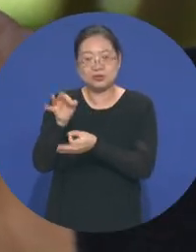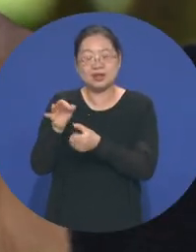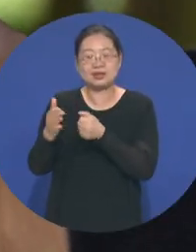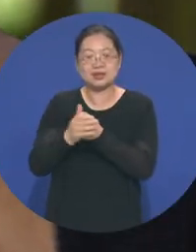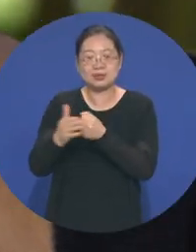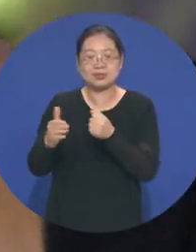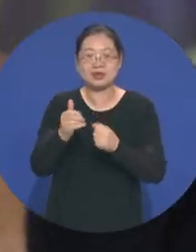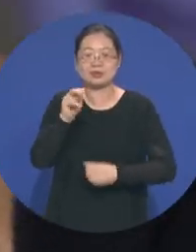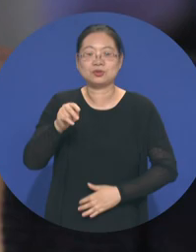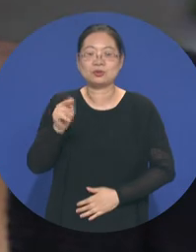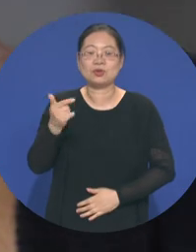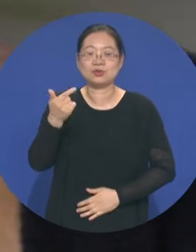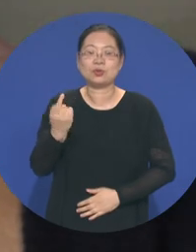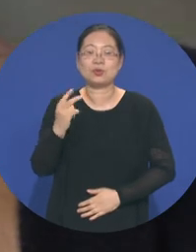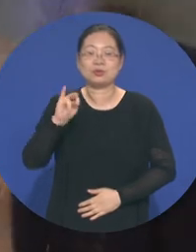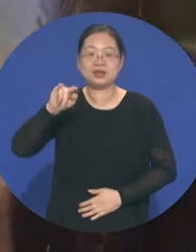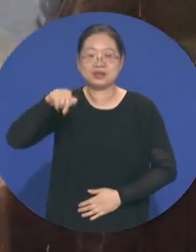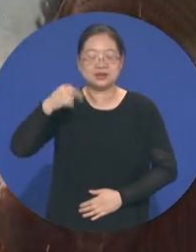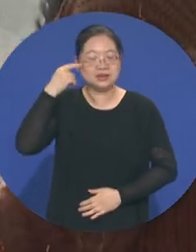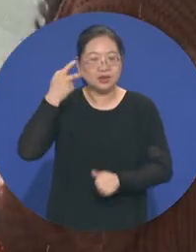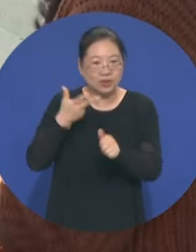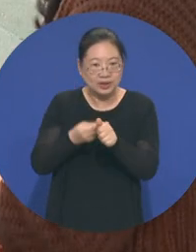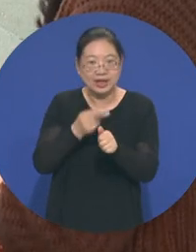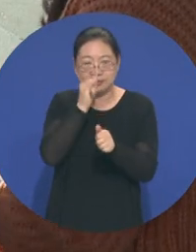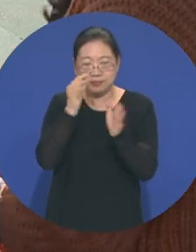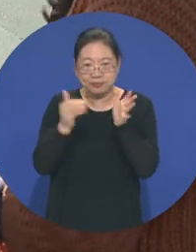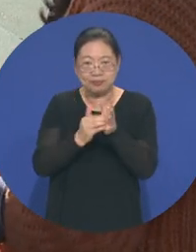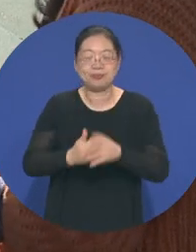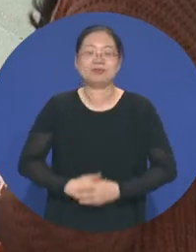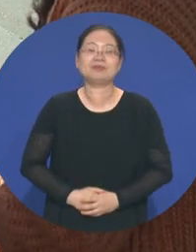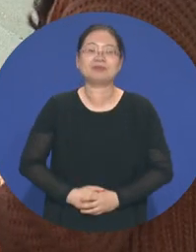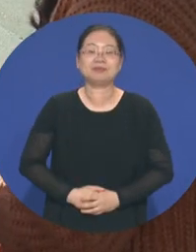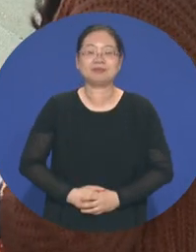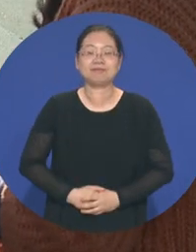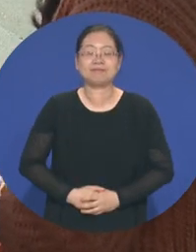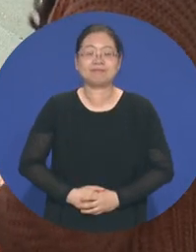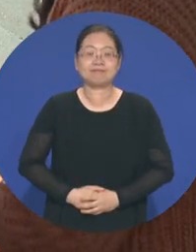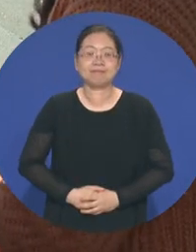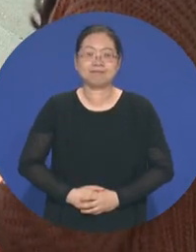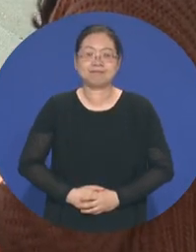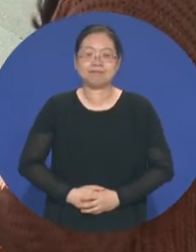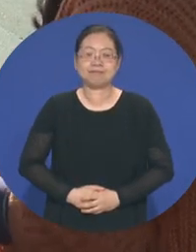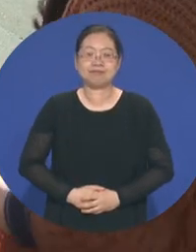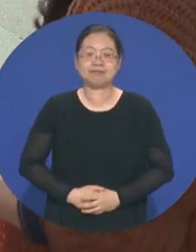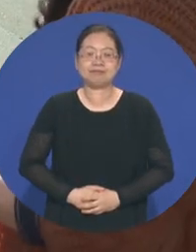휴머노믹스 철학이 담겨 있습니다. GTV 뉴스 최창순입니다.